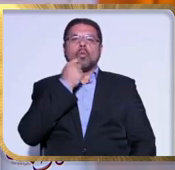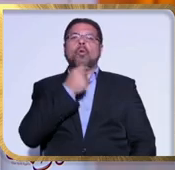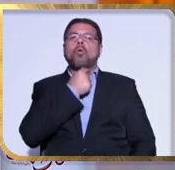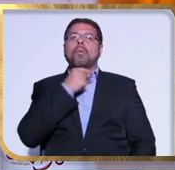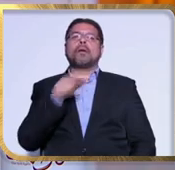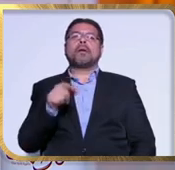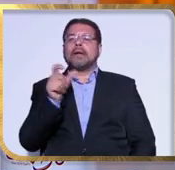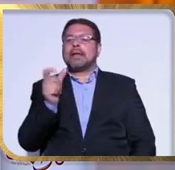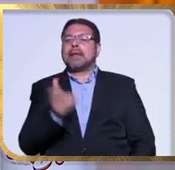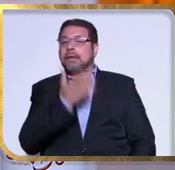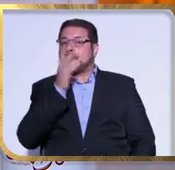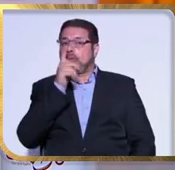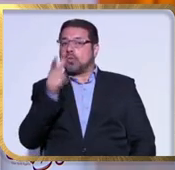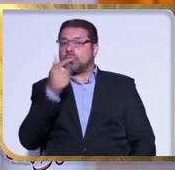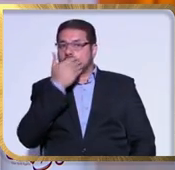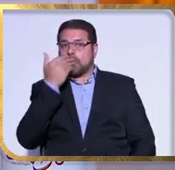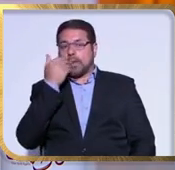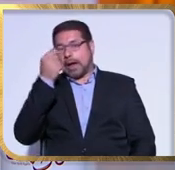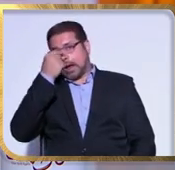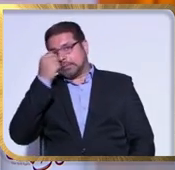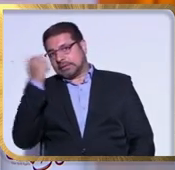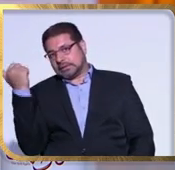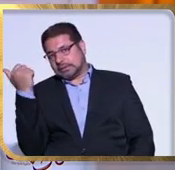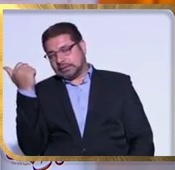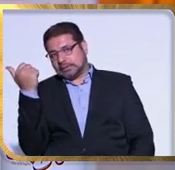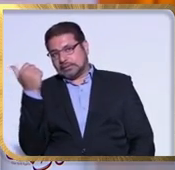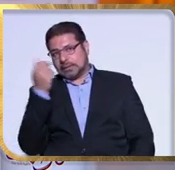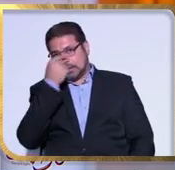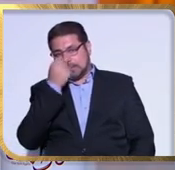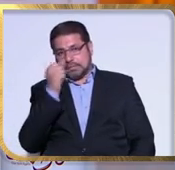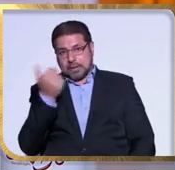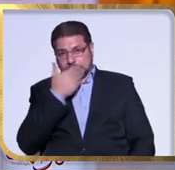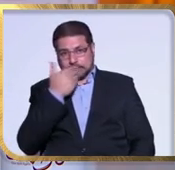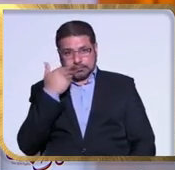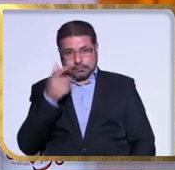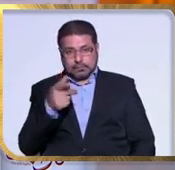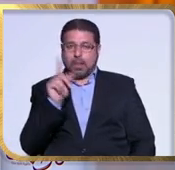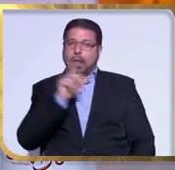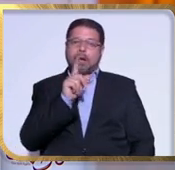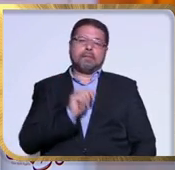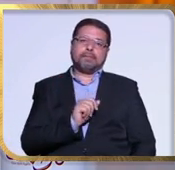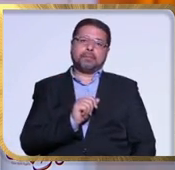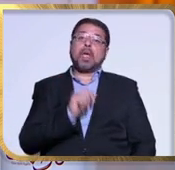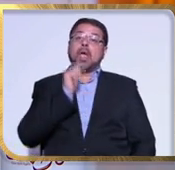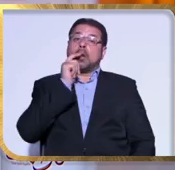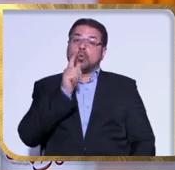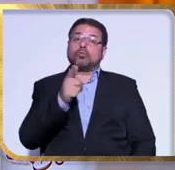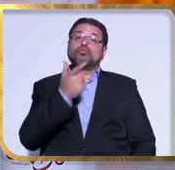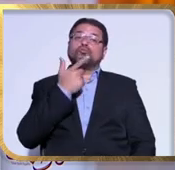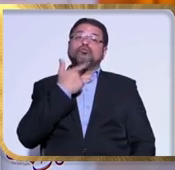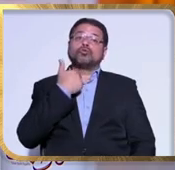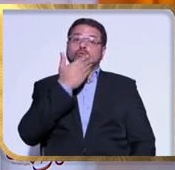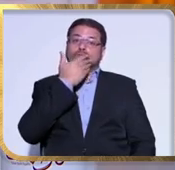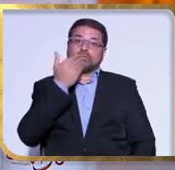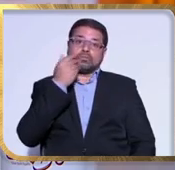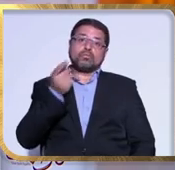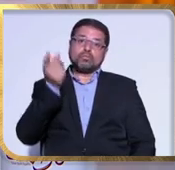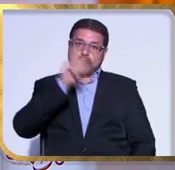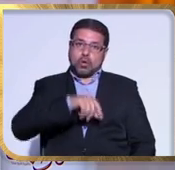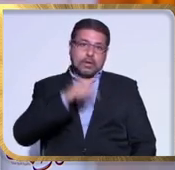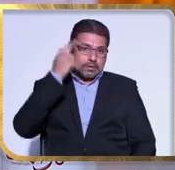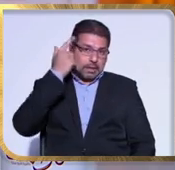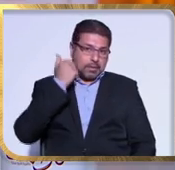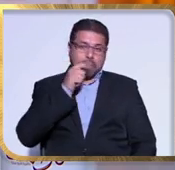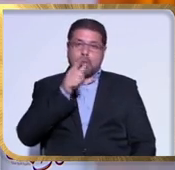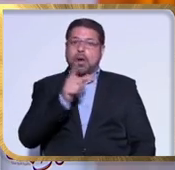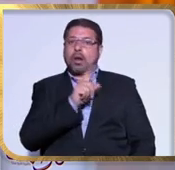فالنبي سالها اصمتي امس يعني انت صمتي امبارح قالت له لا قال تريدين ان تصومي غدا